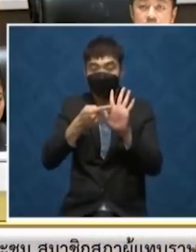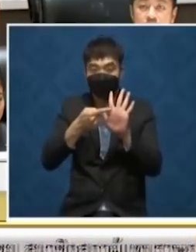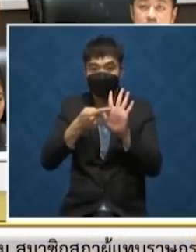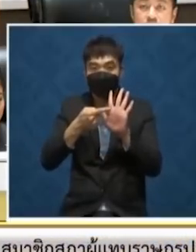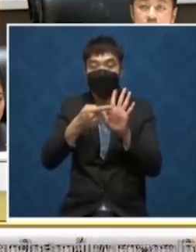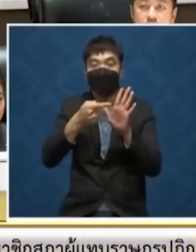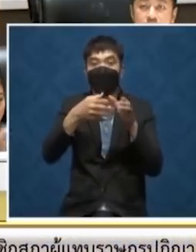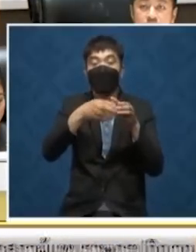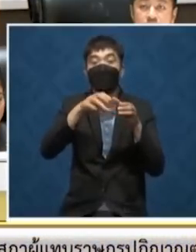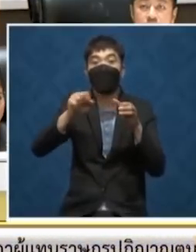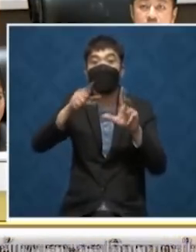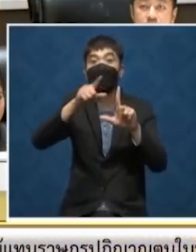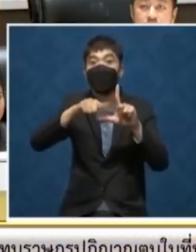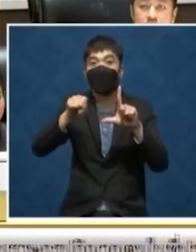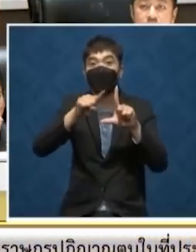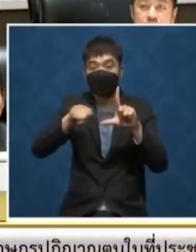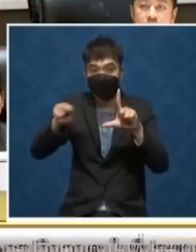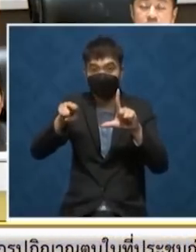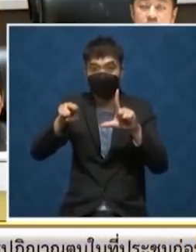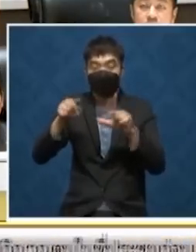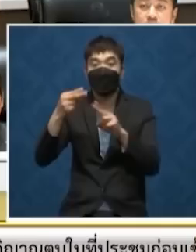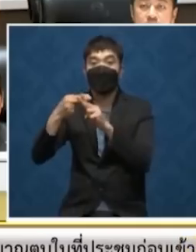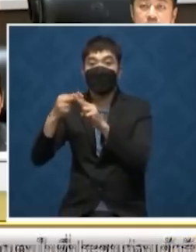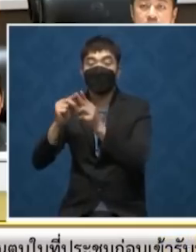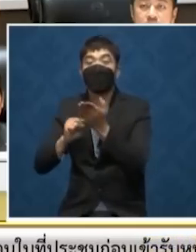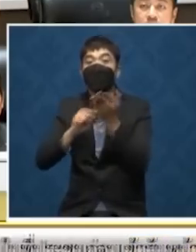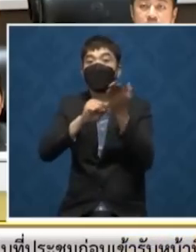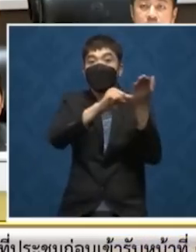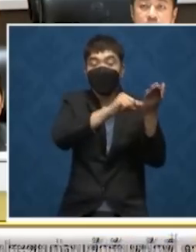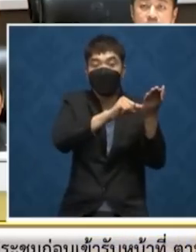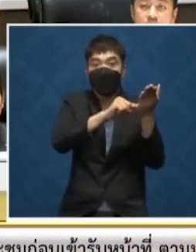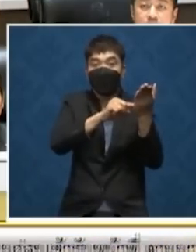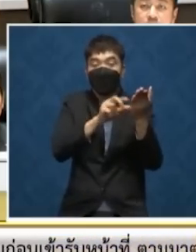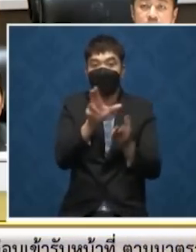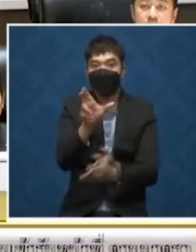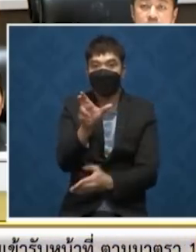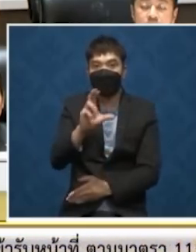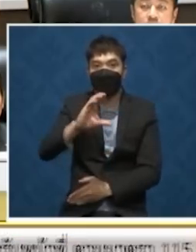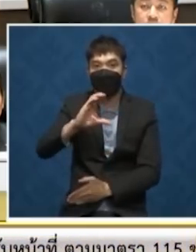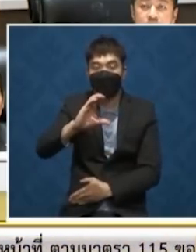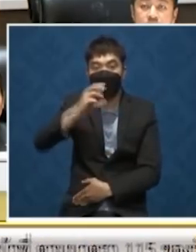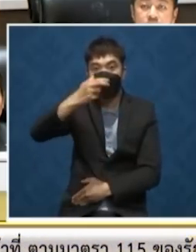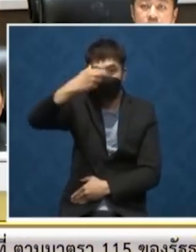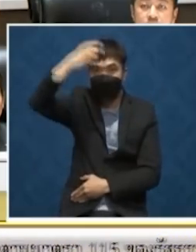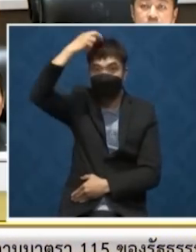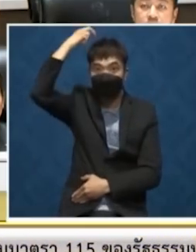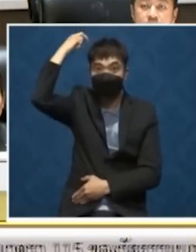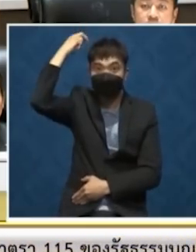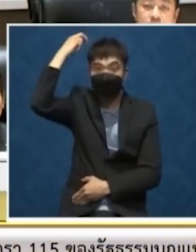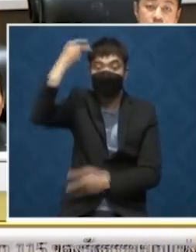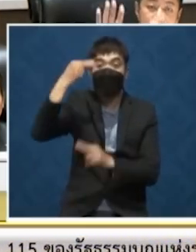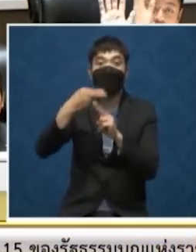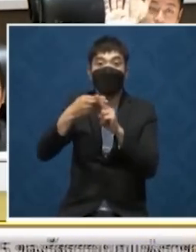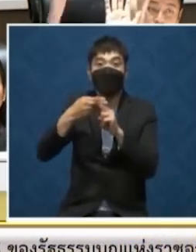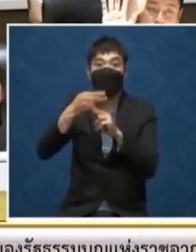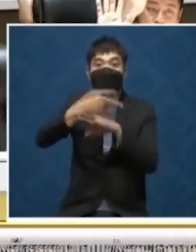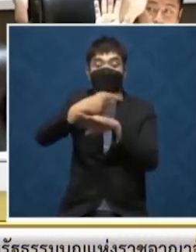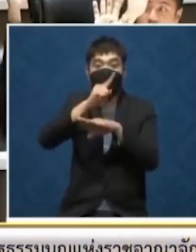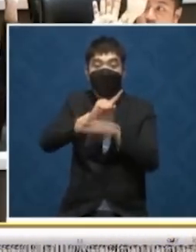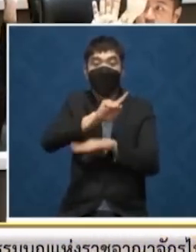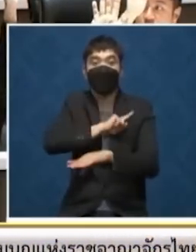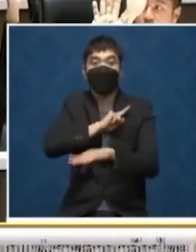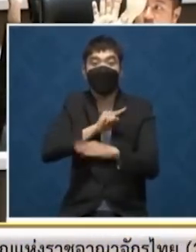ขอเสนอนายวันมูฮัมหมัดนอร์ธาเป็นประธานสภาผู้แทนราษฎรขอผู้รับรองครับ